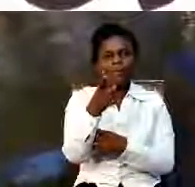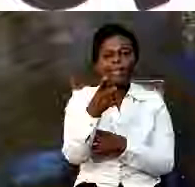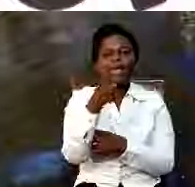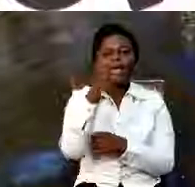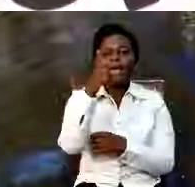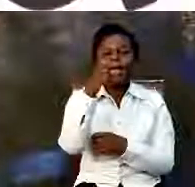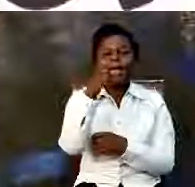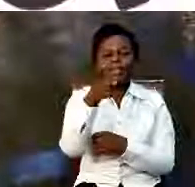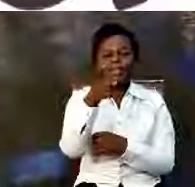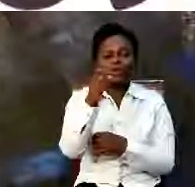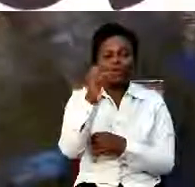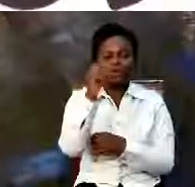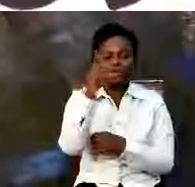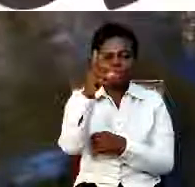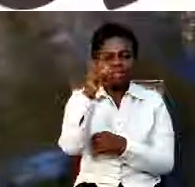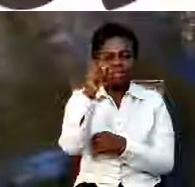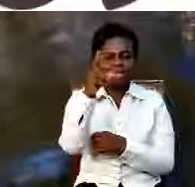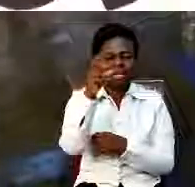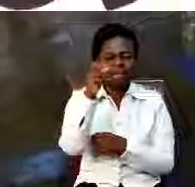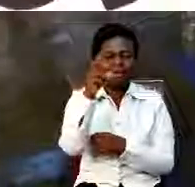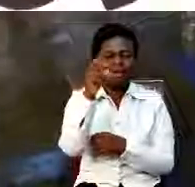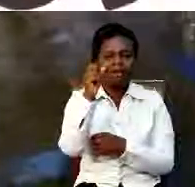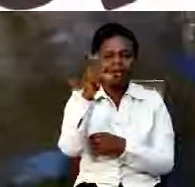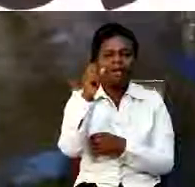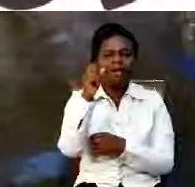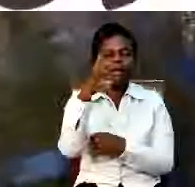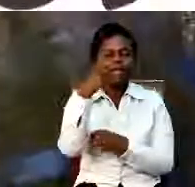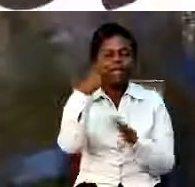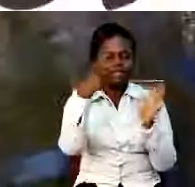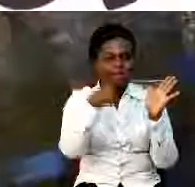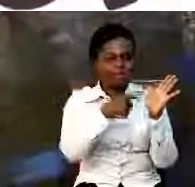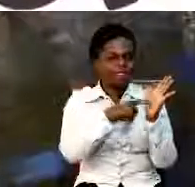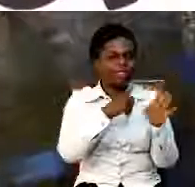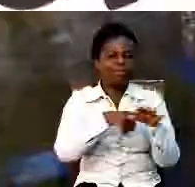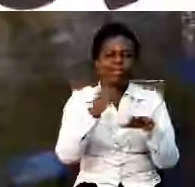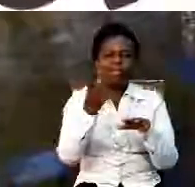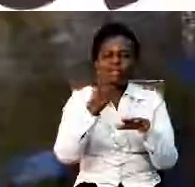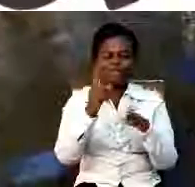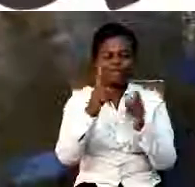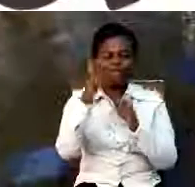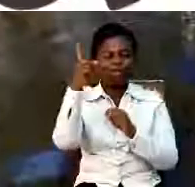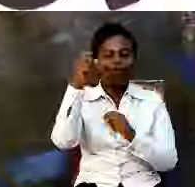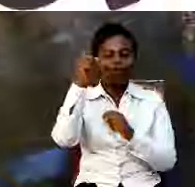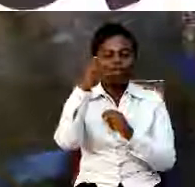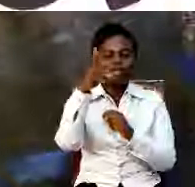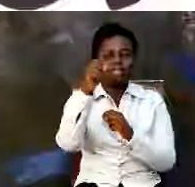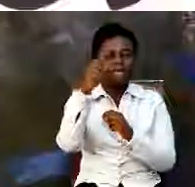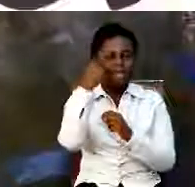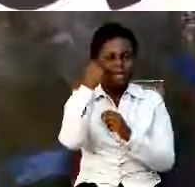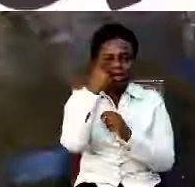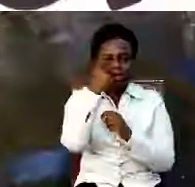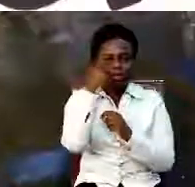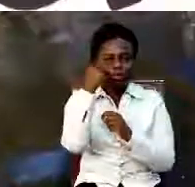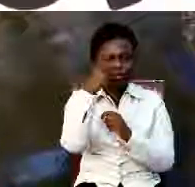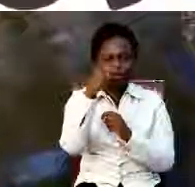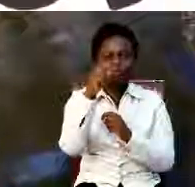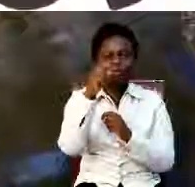hiyo ni taa za njano kuonyesha kwamba muda sio mrefu taa nyekundu zitawaka.